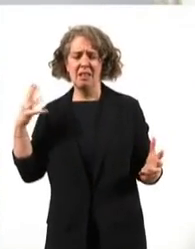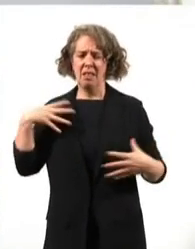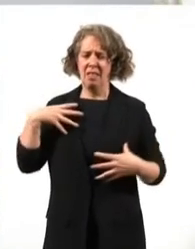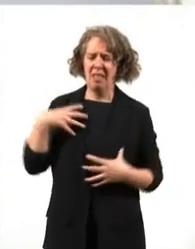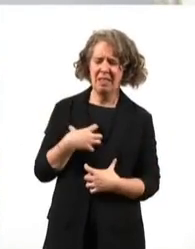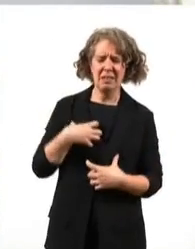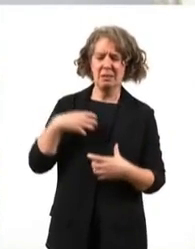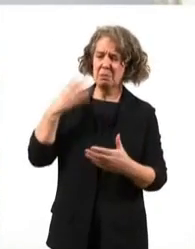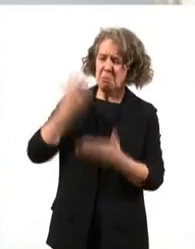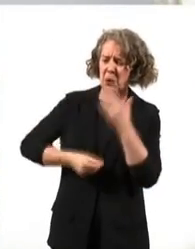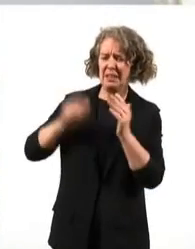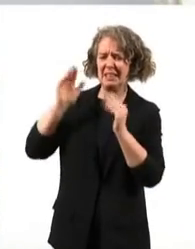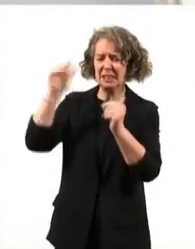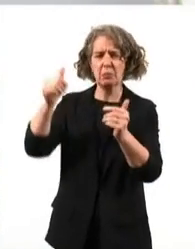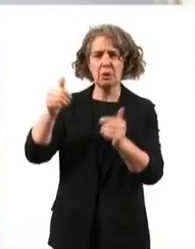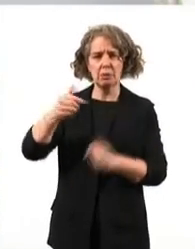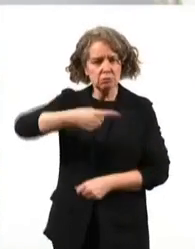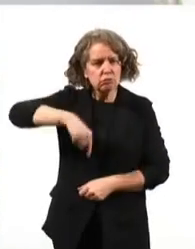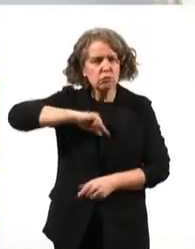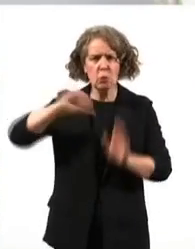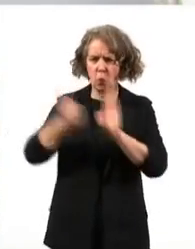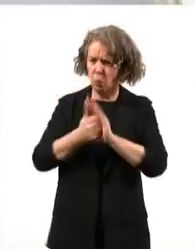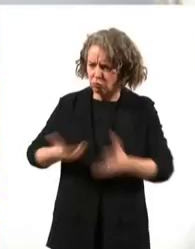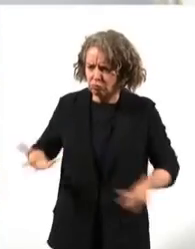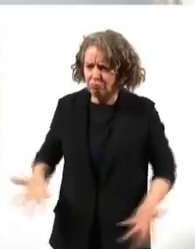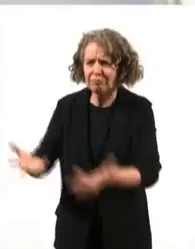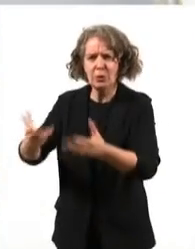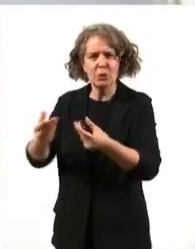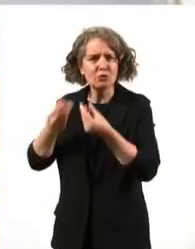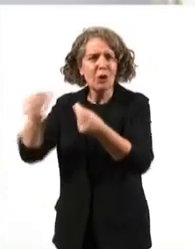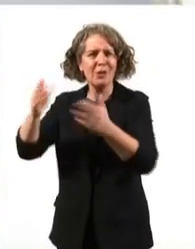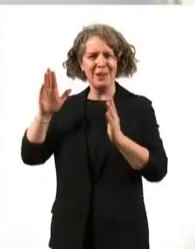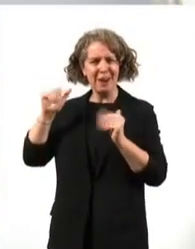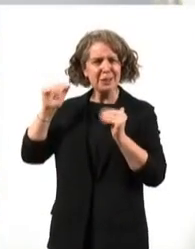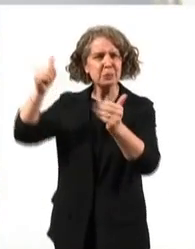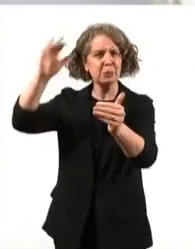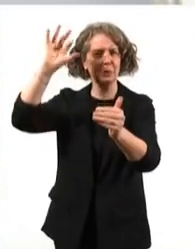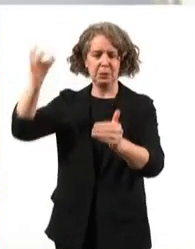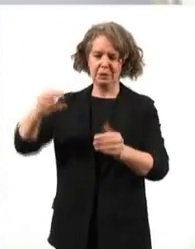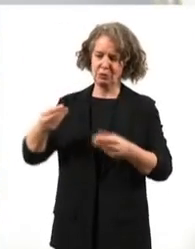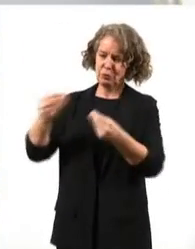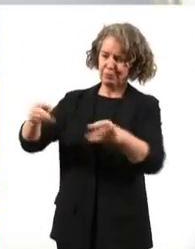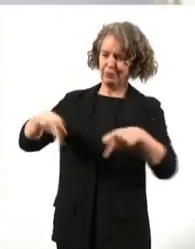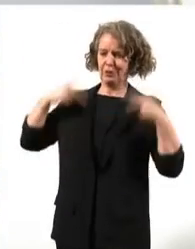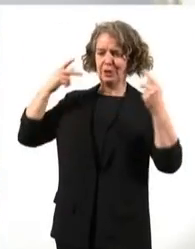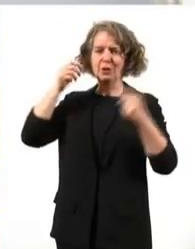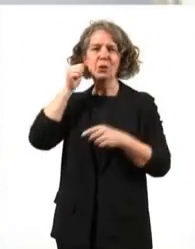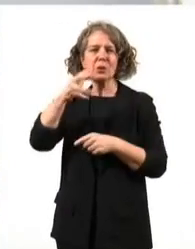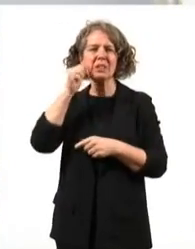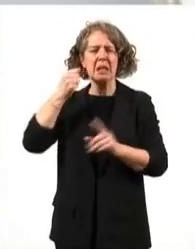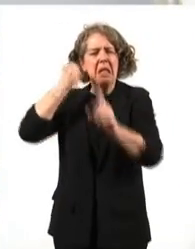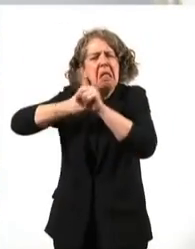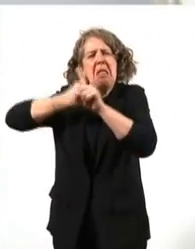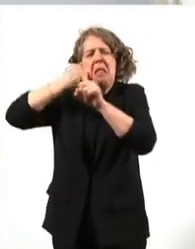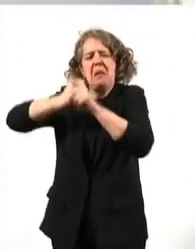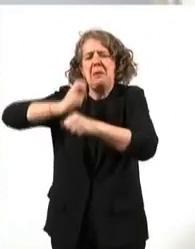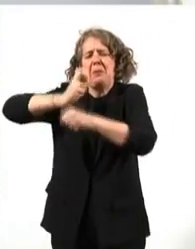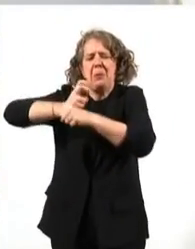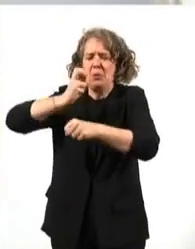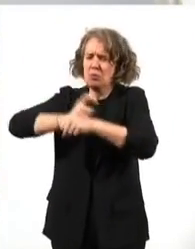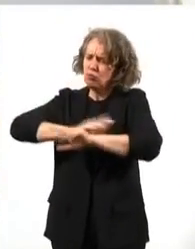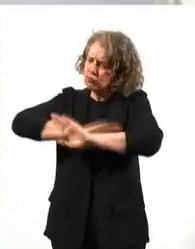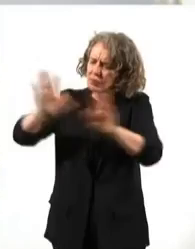cet espoir et de faire en sorte que la vie quotidienne de ces générations-là et de nos générations ne soit plus un combat.